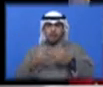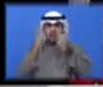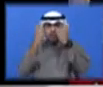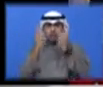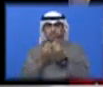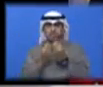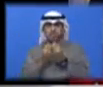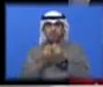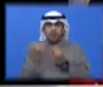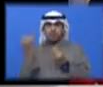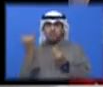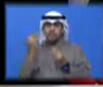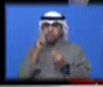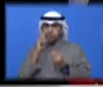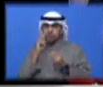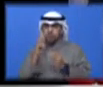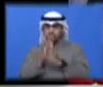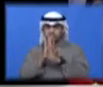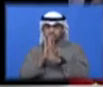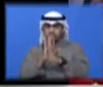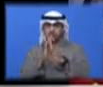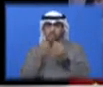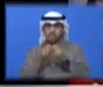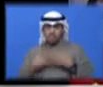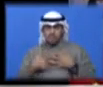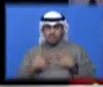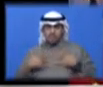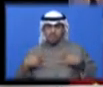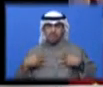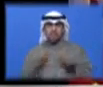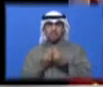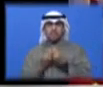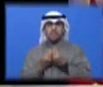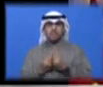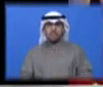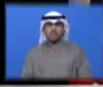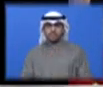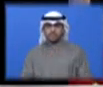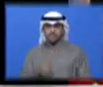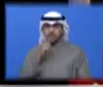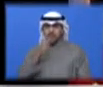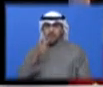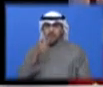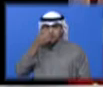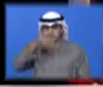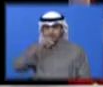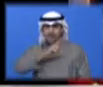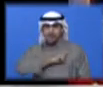لصالح كرامتهم وصالح سعادتهم. وأرسى سمو الشيخ زايد